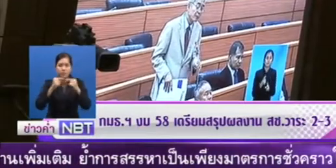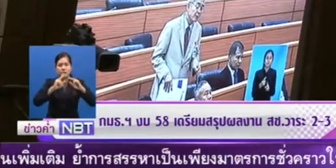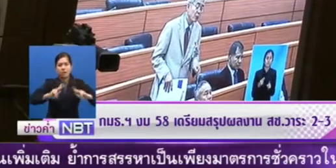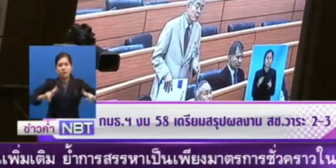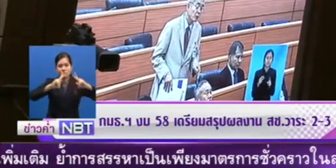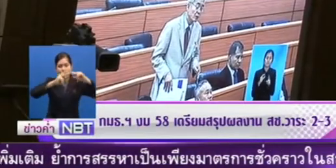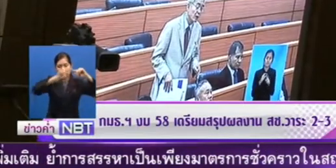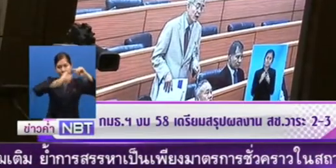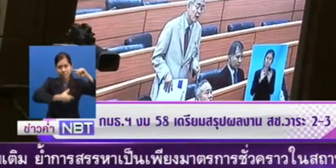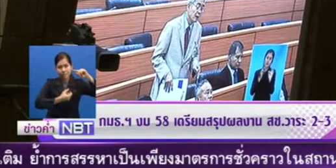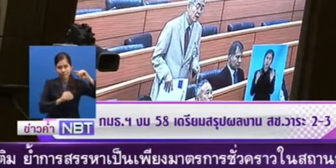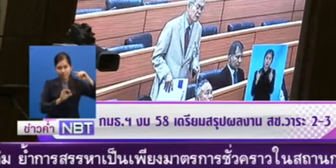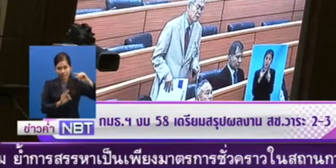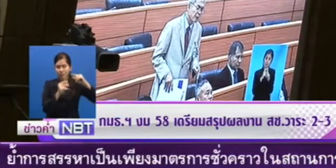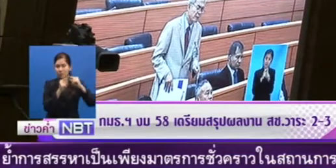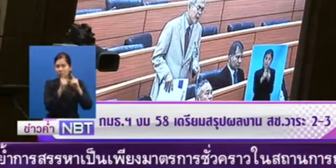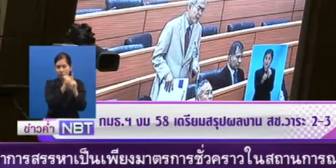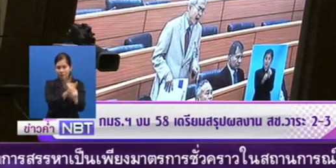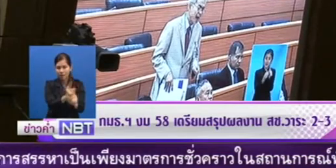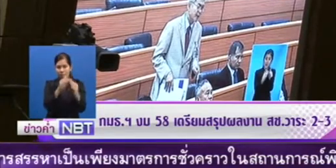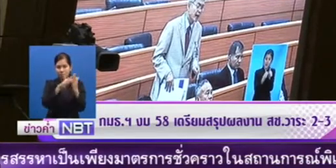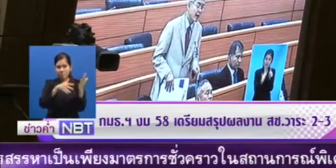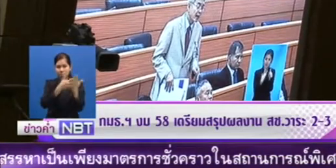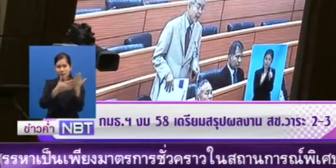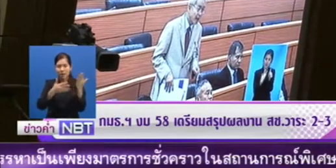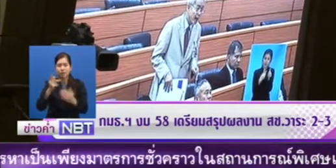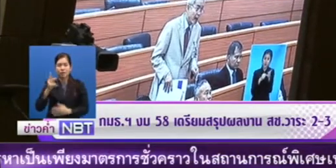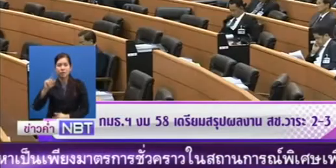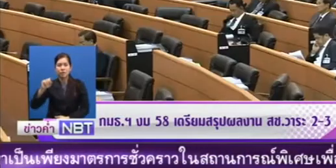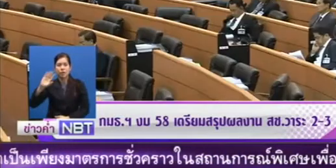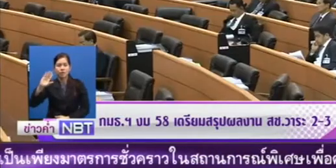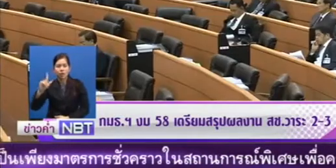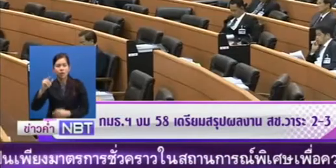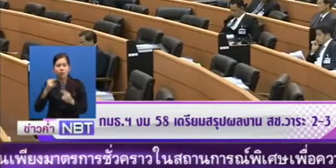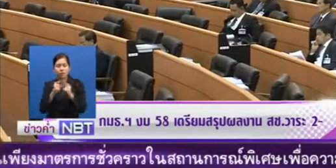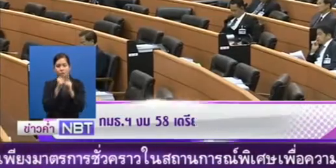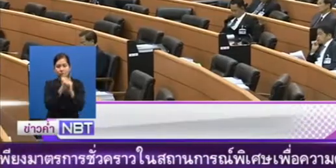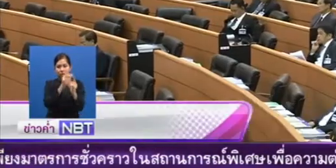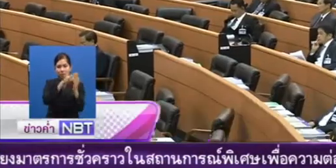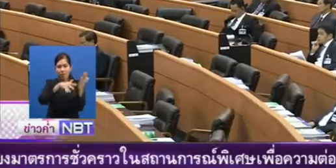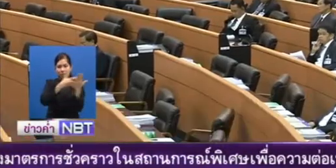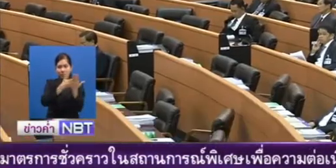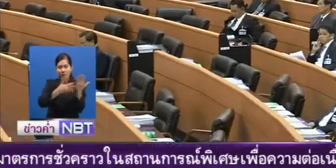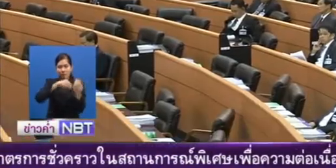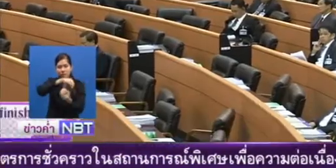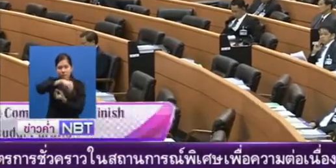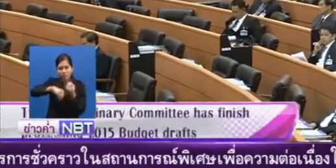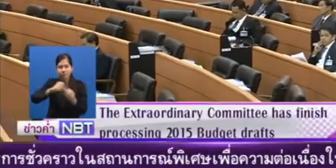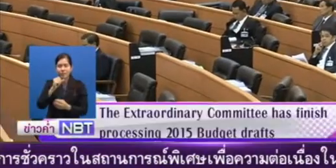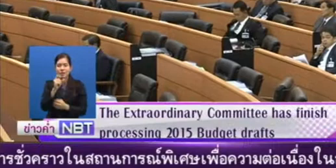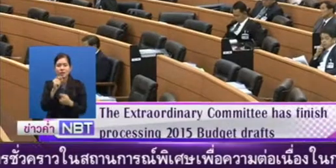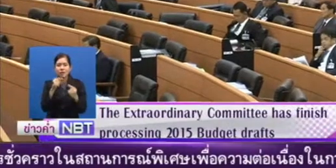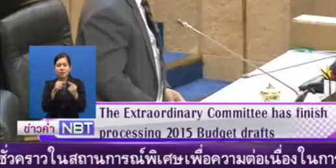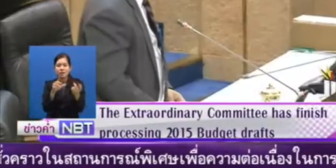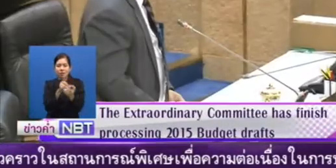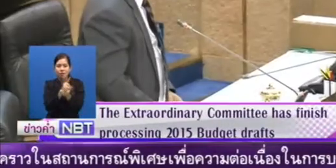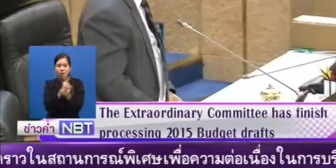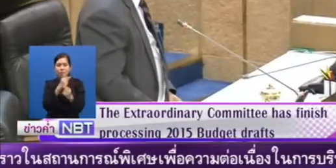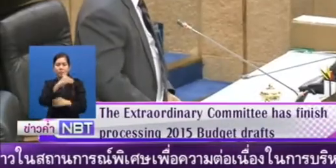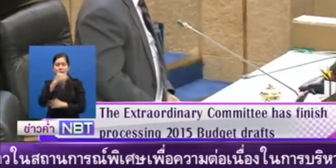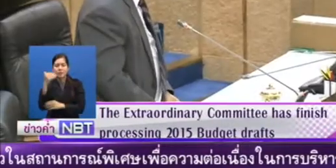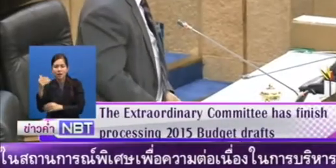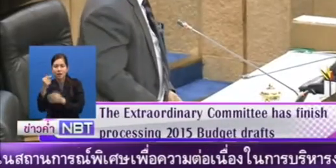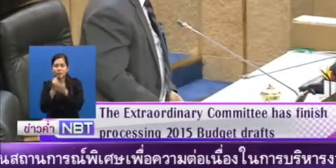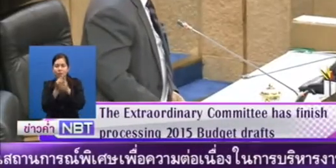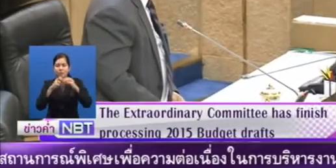ว่าเป็นไปตามที่ทางของคอช-ชที่ดำเนินการตามแผนพัฒนาเศรษฐกิจและสังคมแห่งชาติมุ่งเน้นแก้ปัญหาความเดือดร้อน